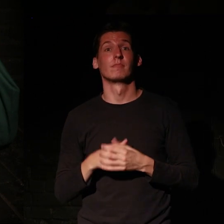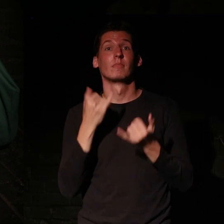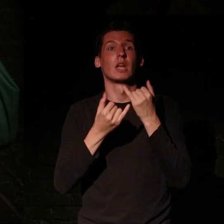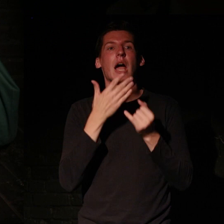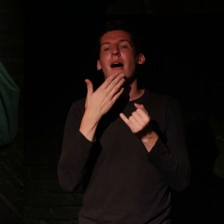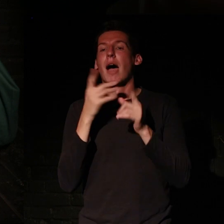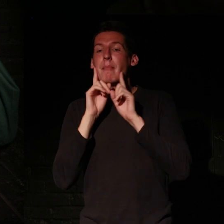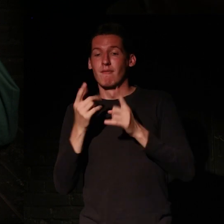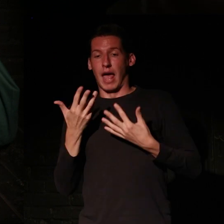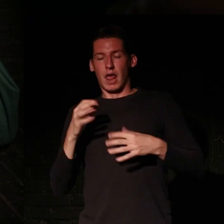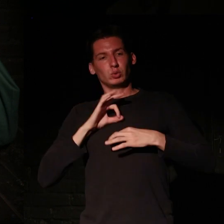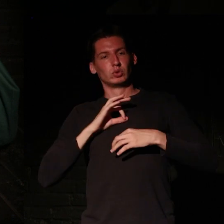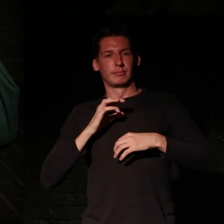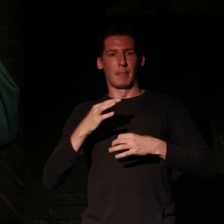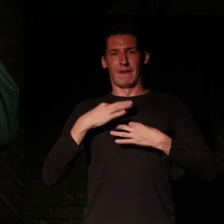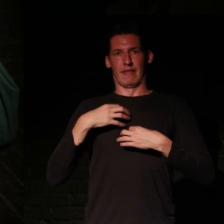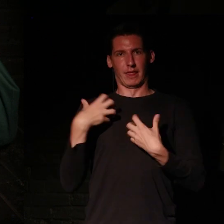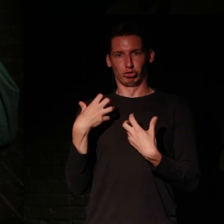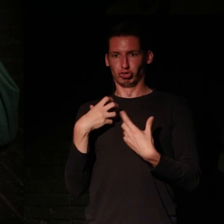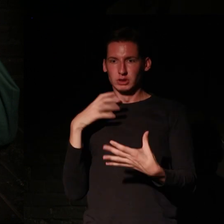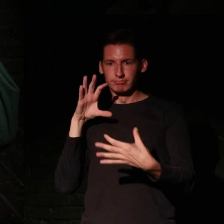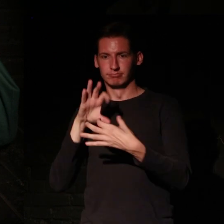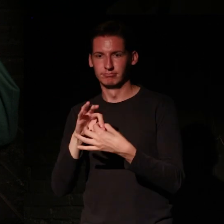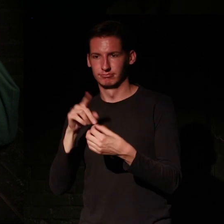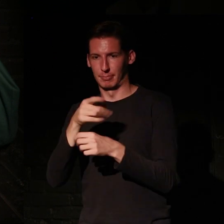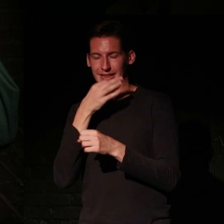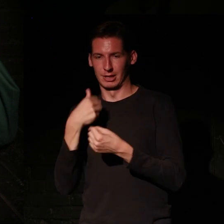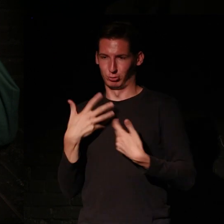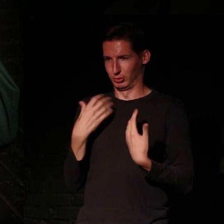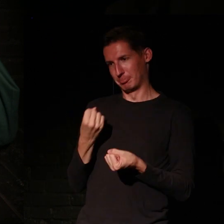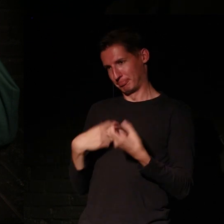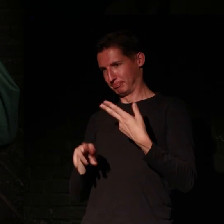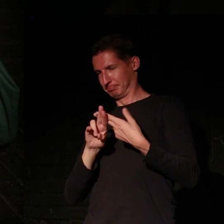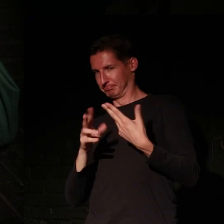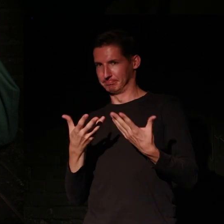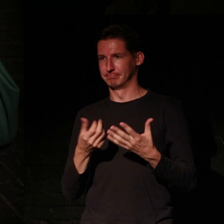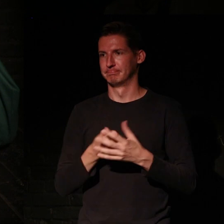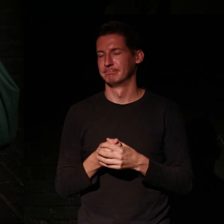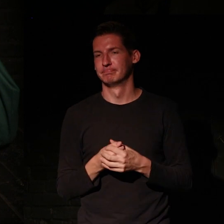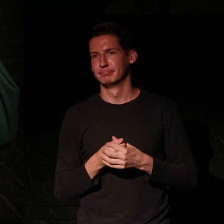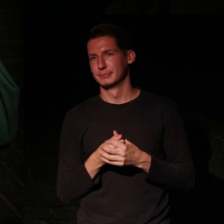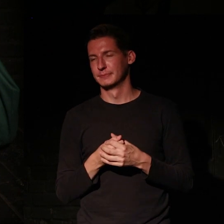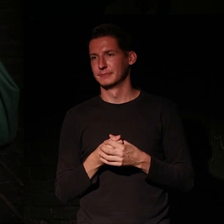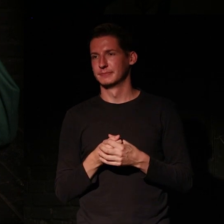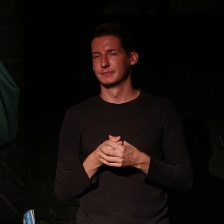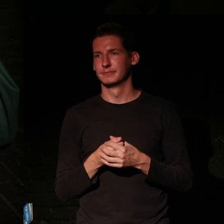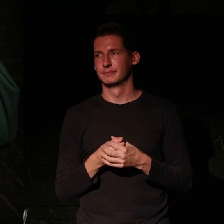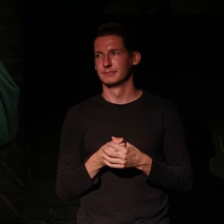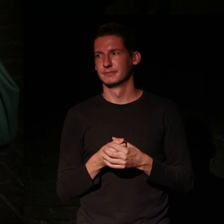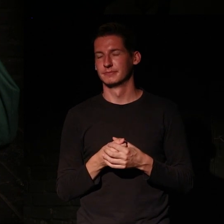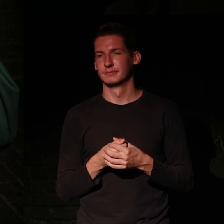osobistej znajomości Biblii, trudno powiedzieć. Natomiast wydaje mi się, że da się zauważyć